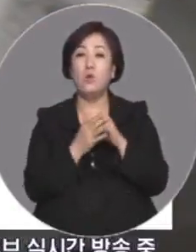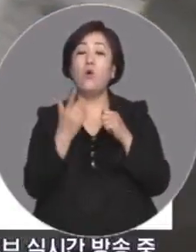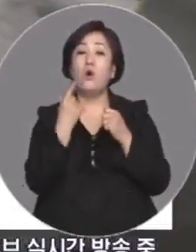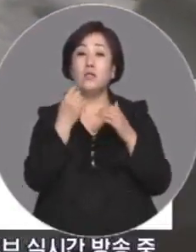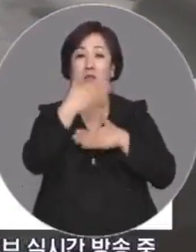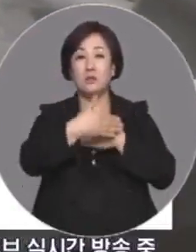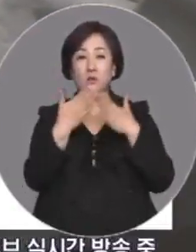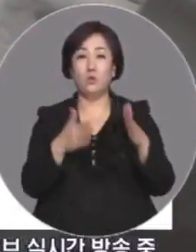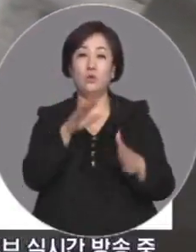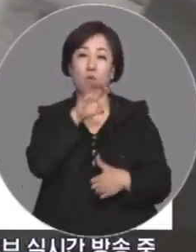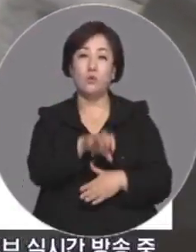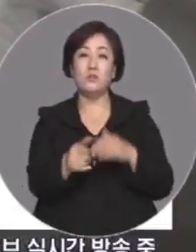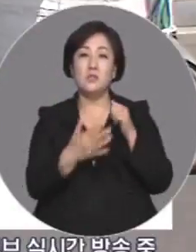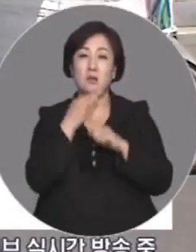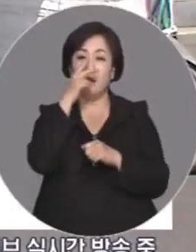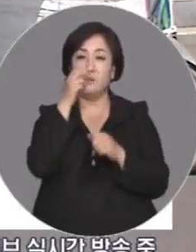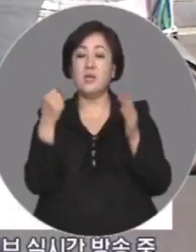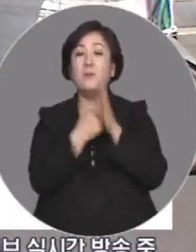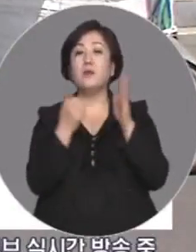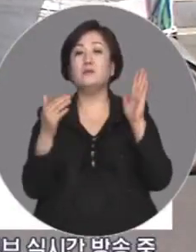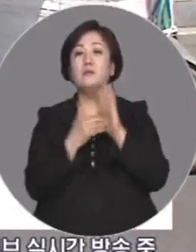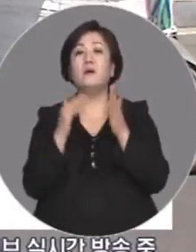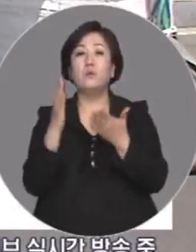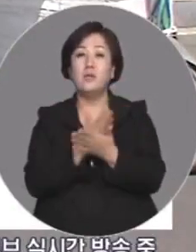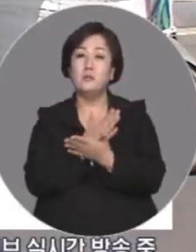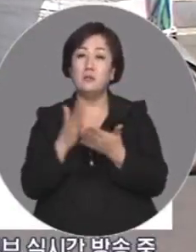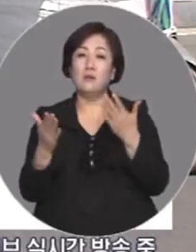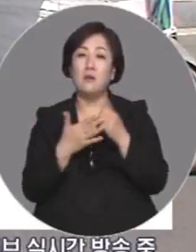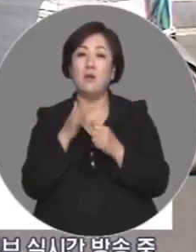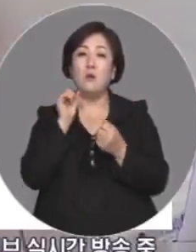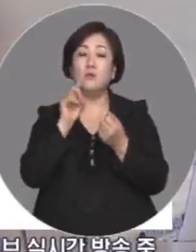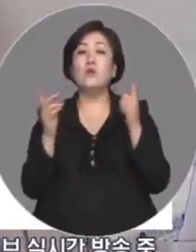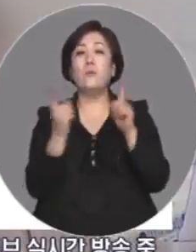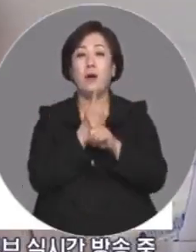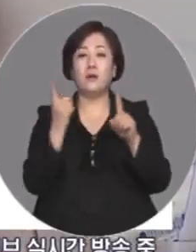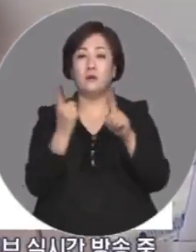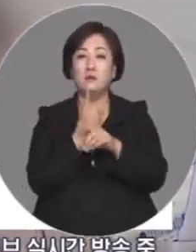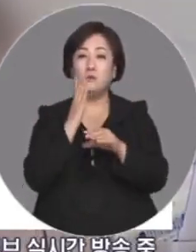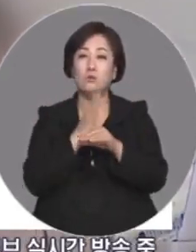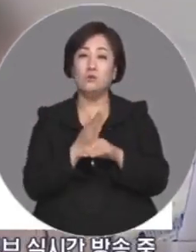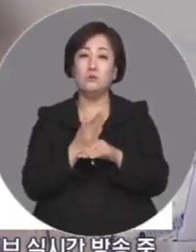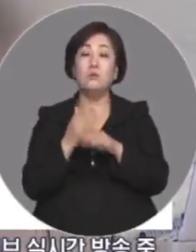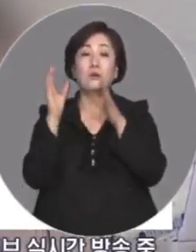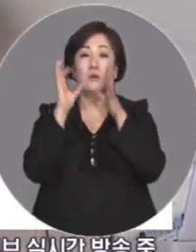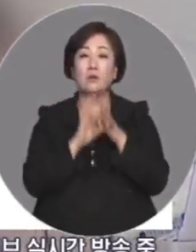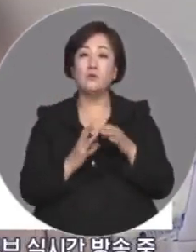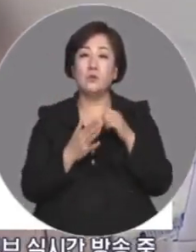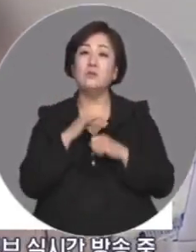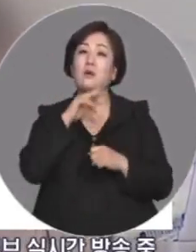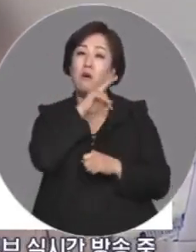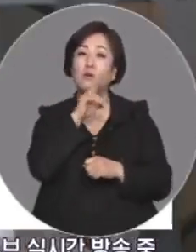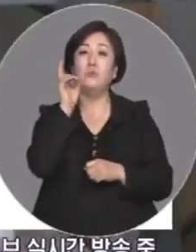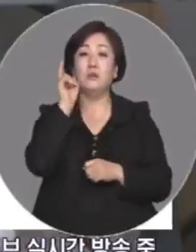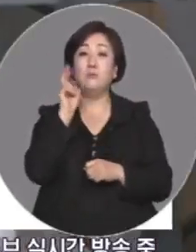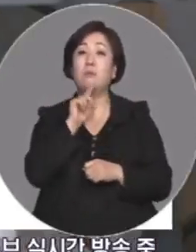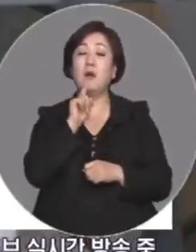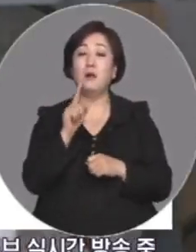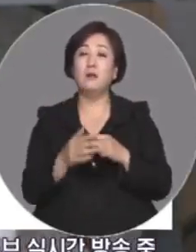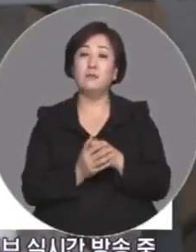같은 곳에서 검사받은 사람의 판정 결과가 며칠 사이 번복되는 일이 이어지자 이들은 의문을